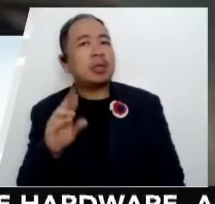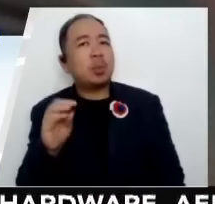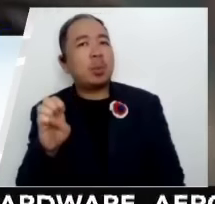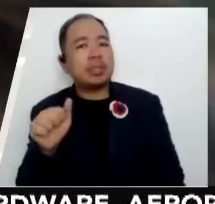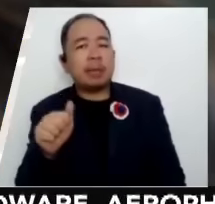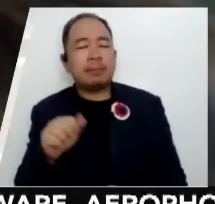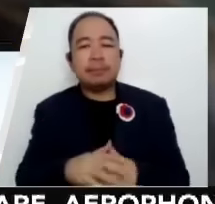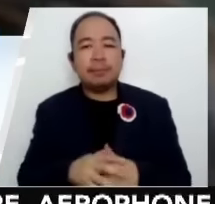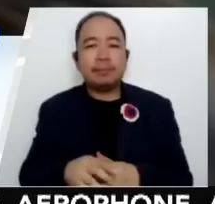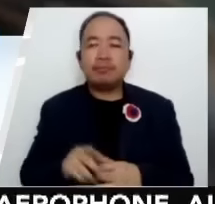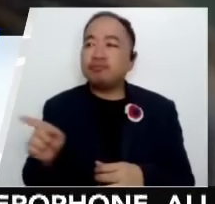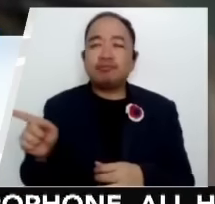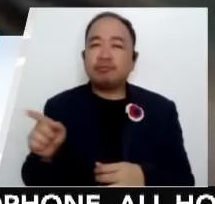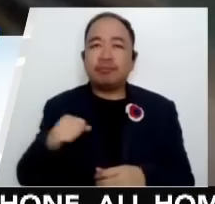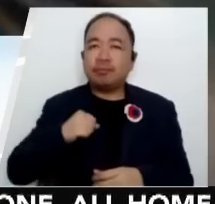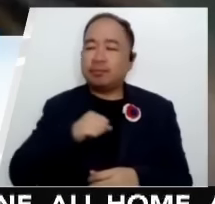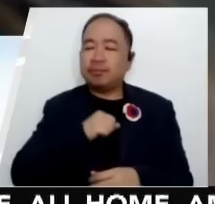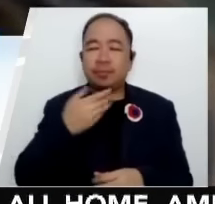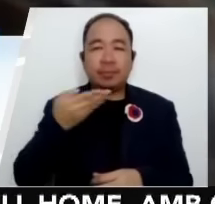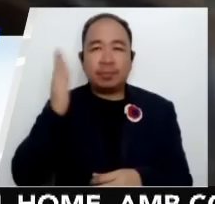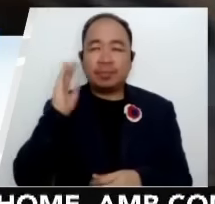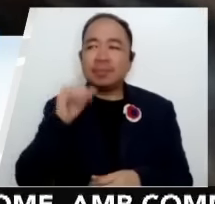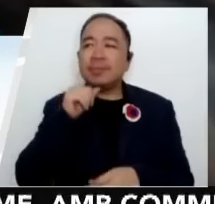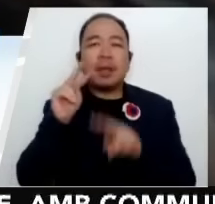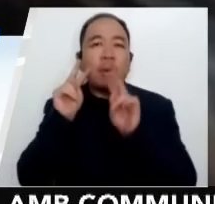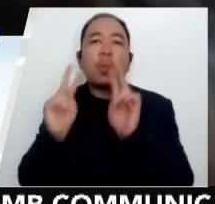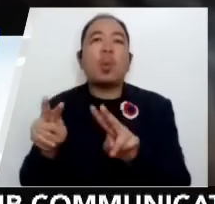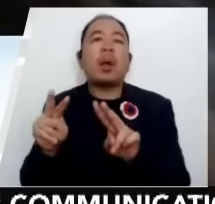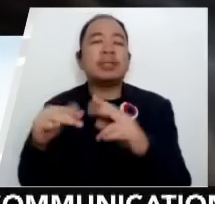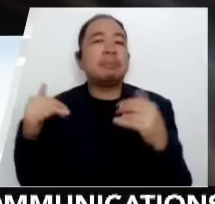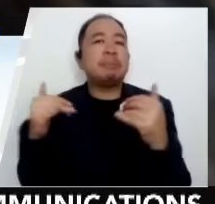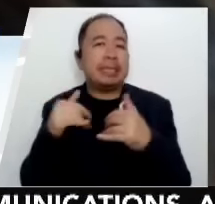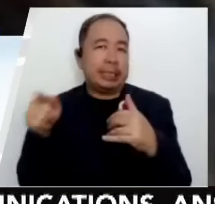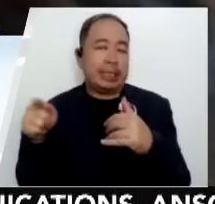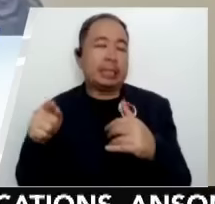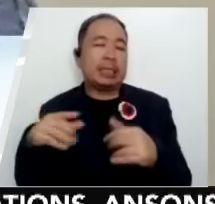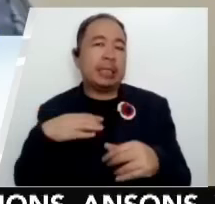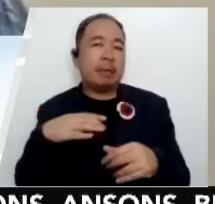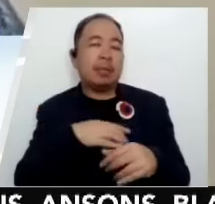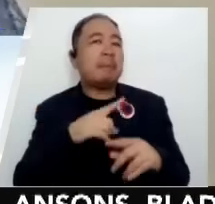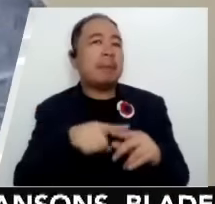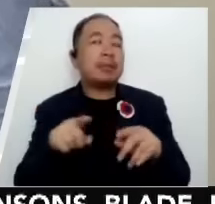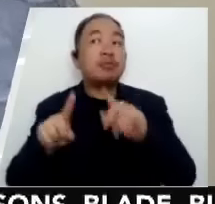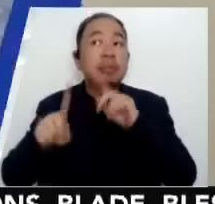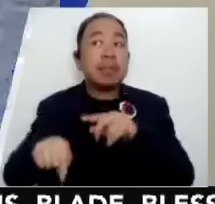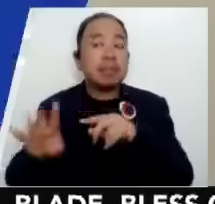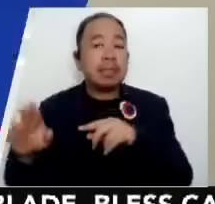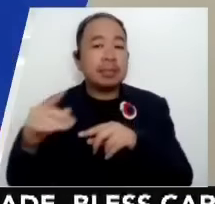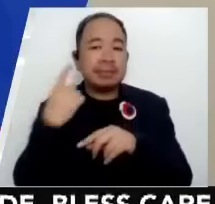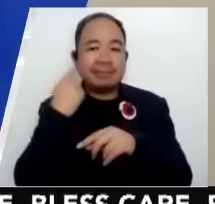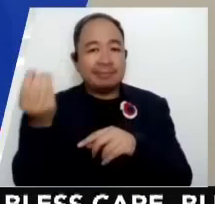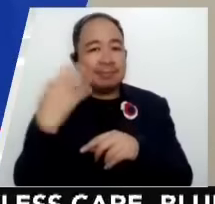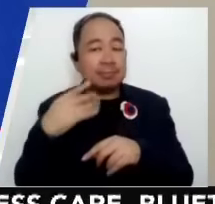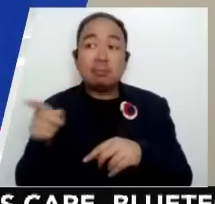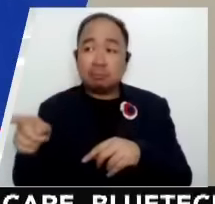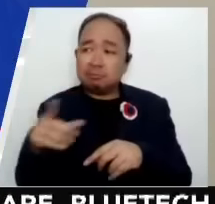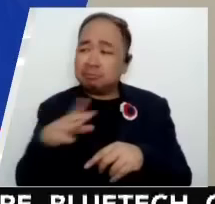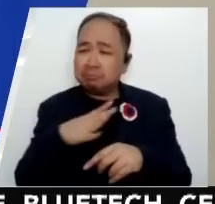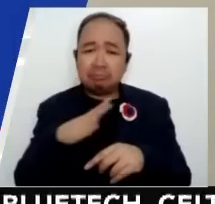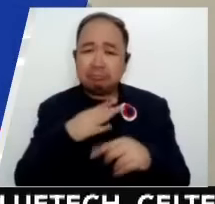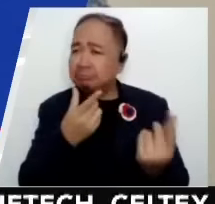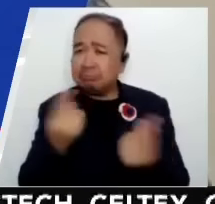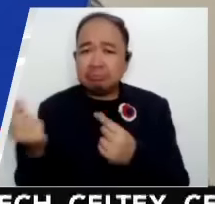de la Rosa ang hearing sa Kamara, pero tugon niya sa sinabi ni Espinido. Gawin mo lahat ng legal na